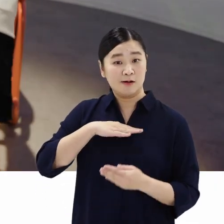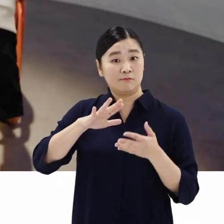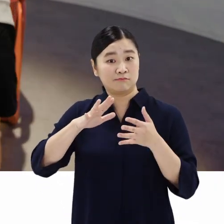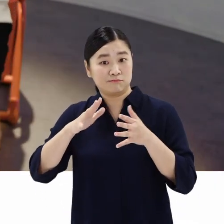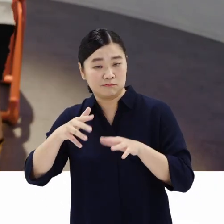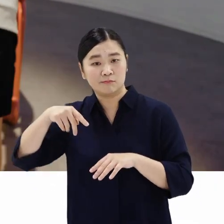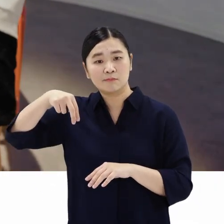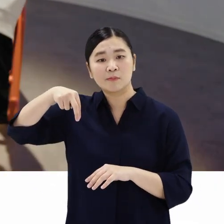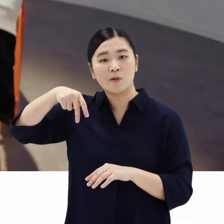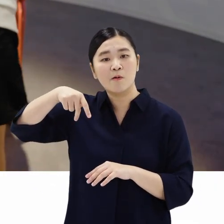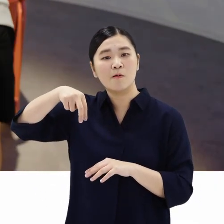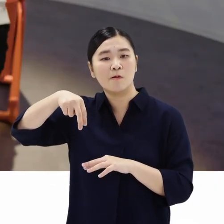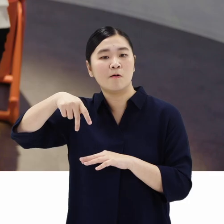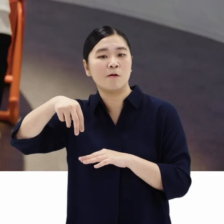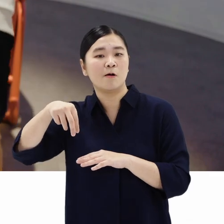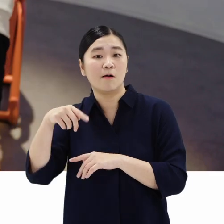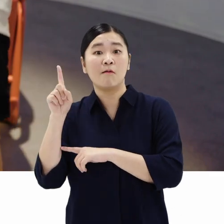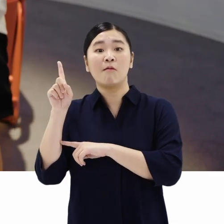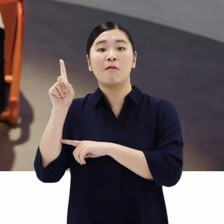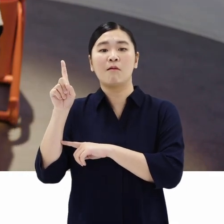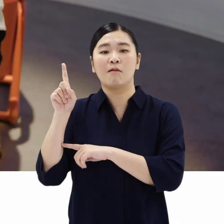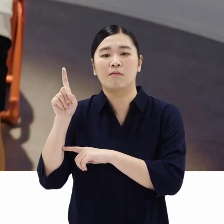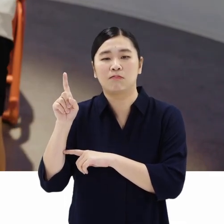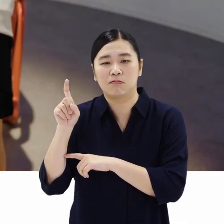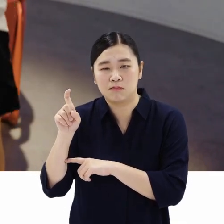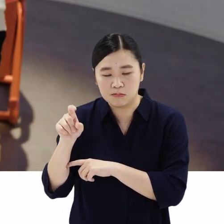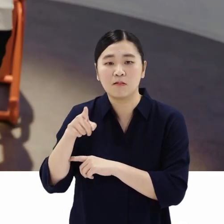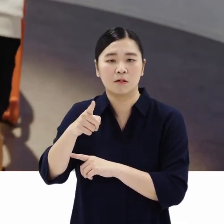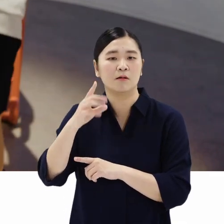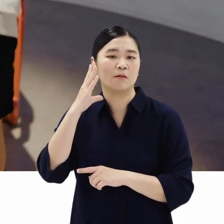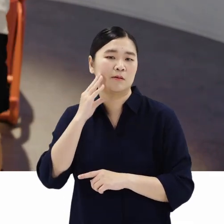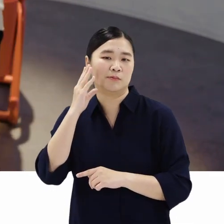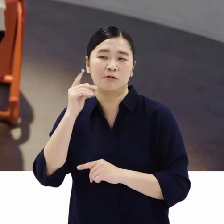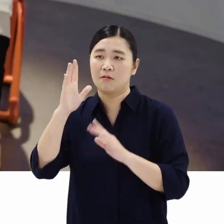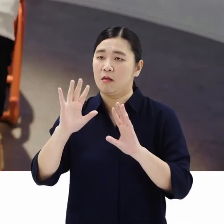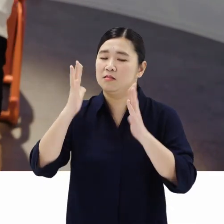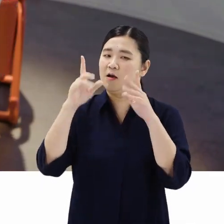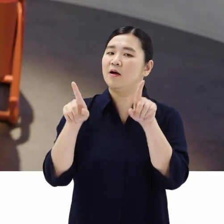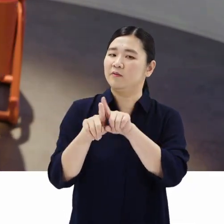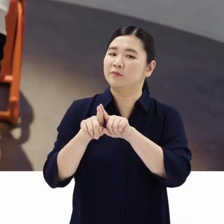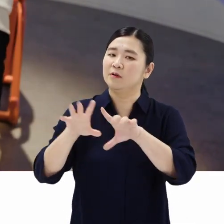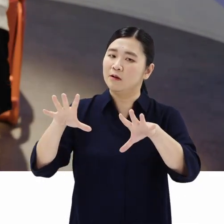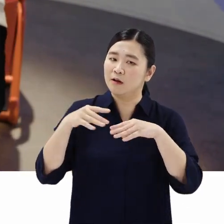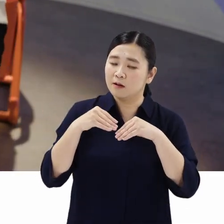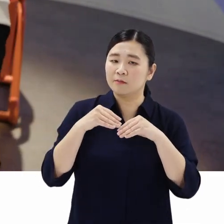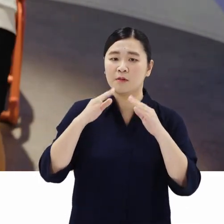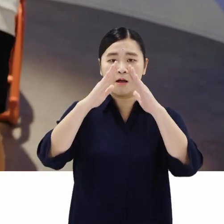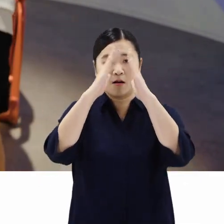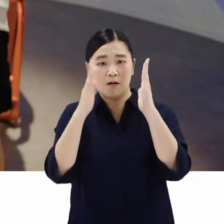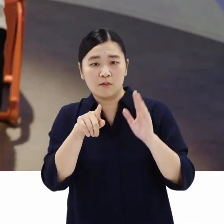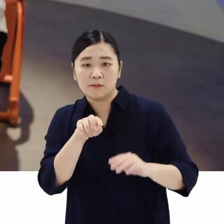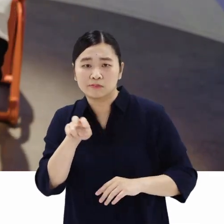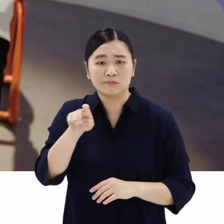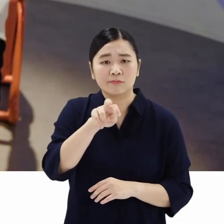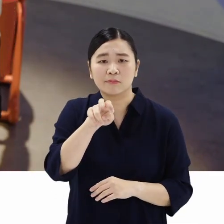これは筋力が低下して姿勢が変化した時のお出かけの疑似体験よ。